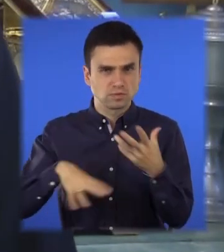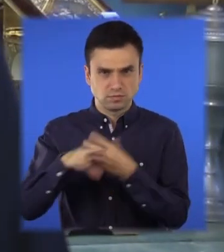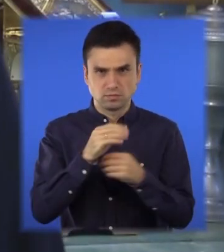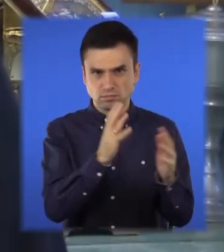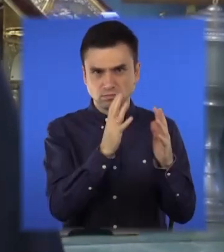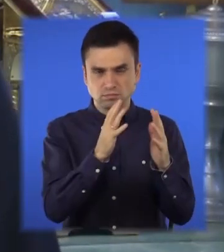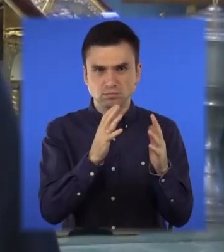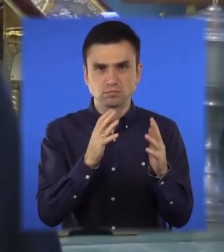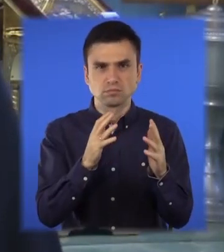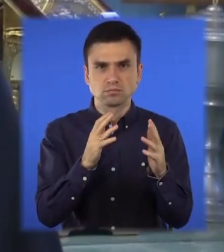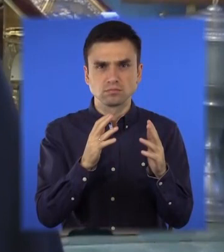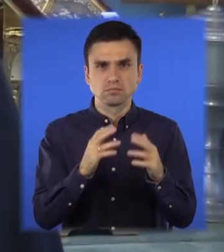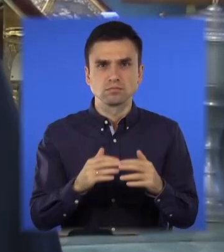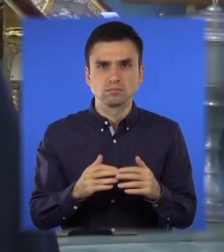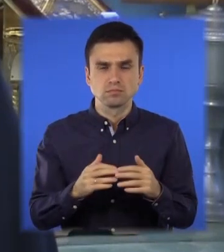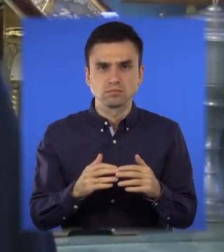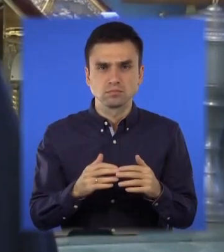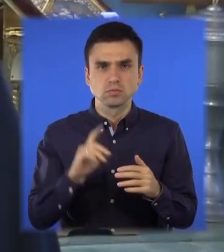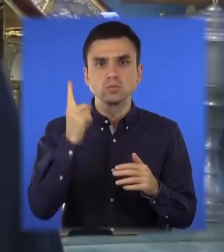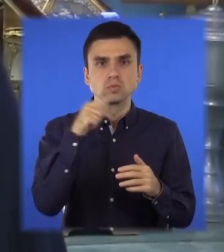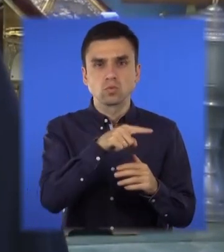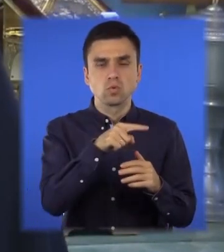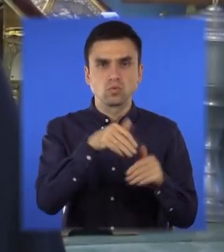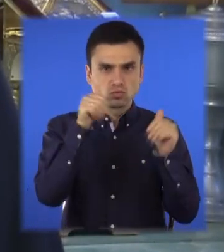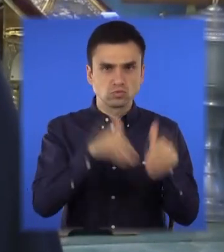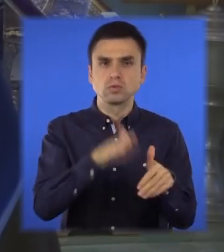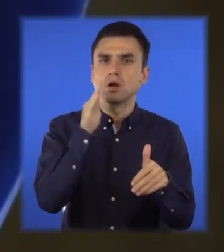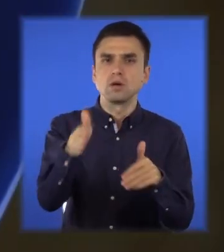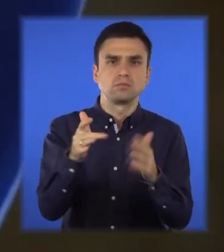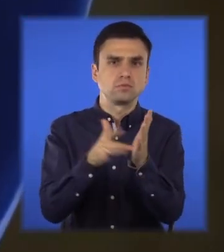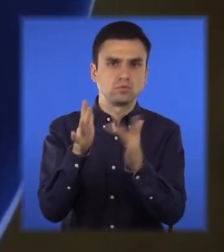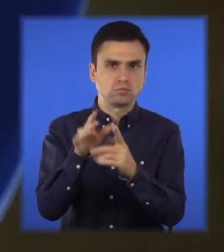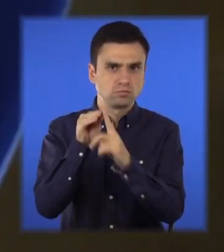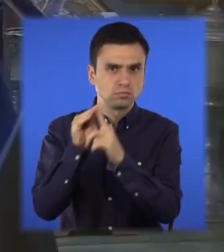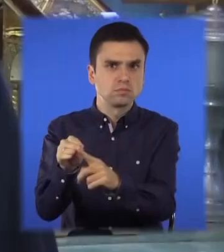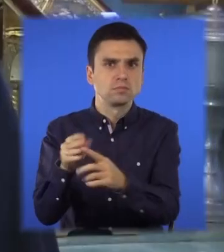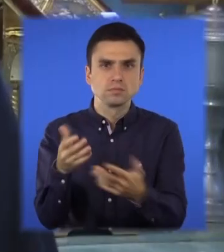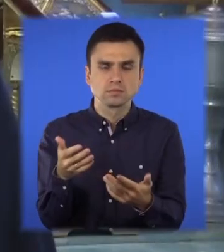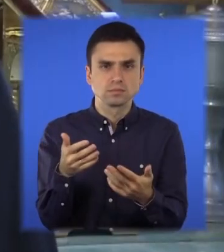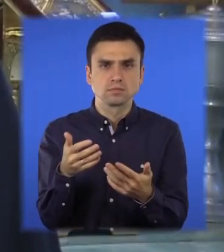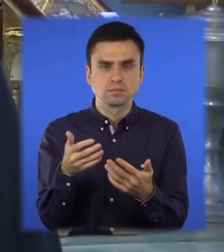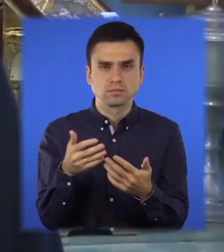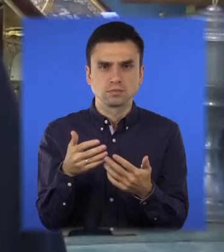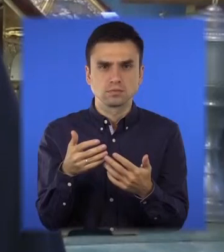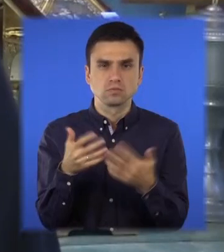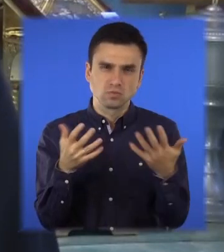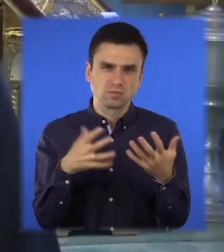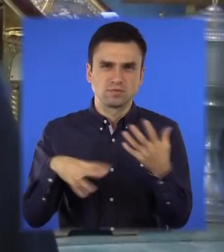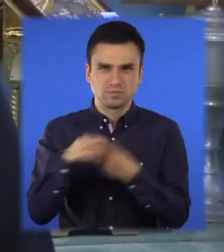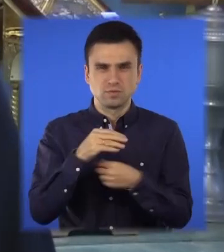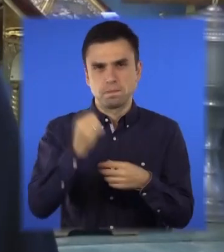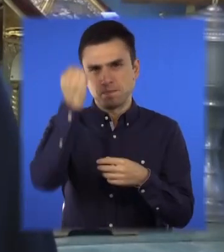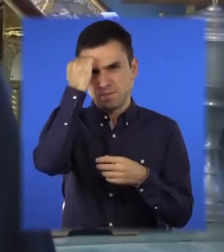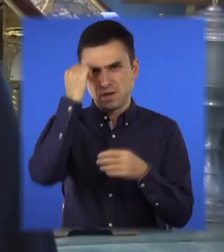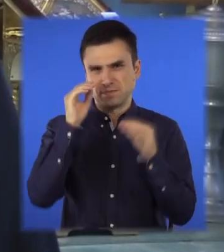вибір рівнопосла князя Володимира з прийняттям християнства. Пам'ятник Володимиру Великому не тільки в